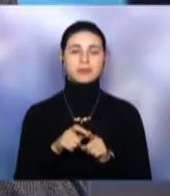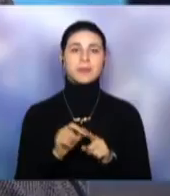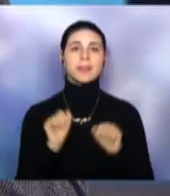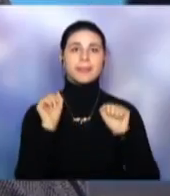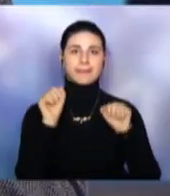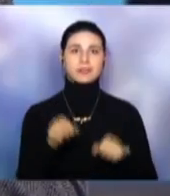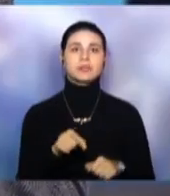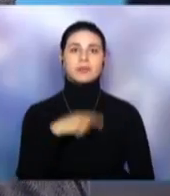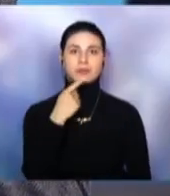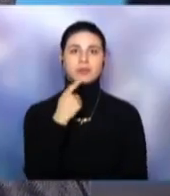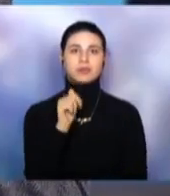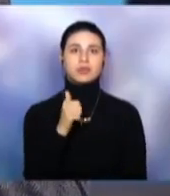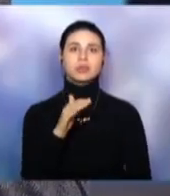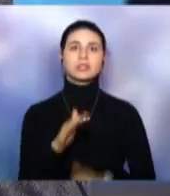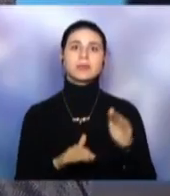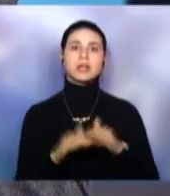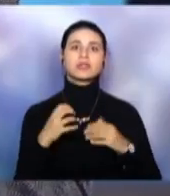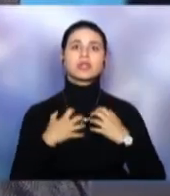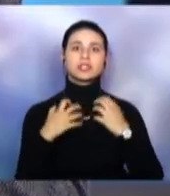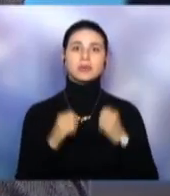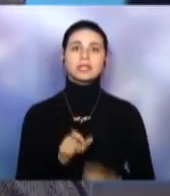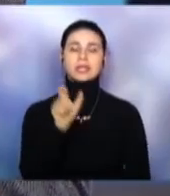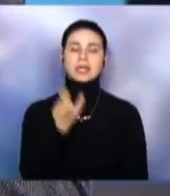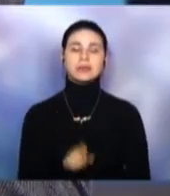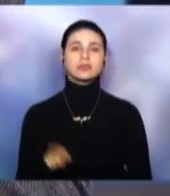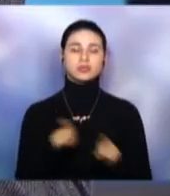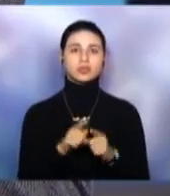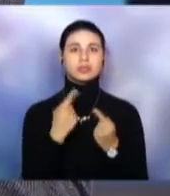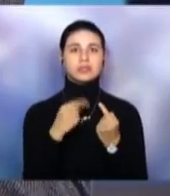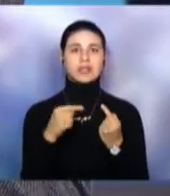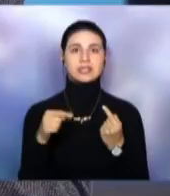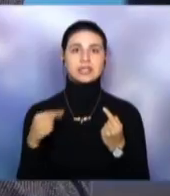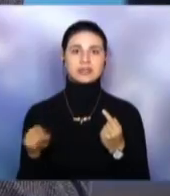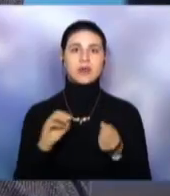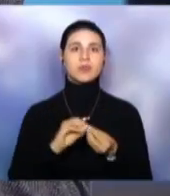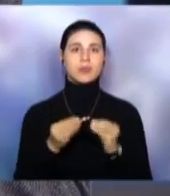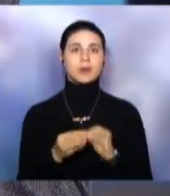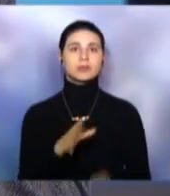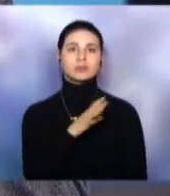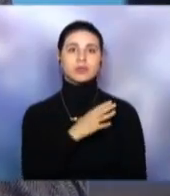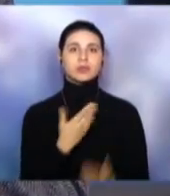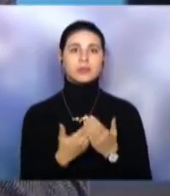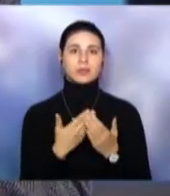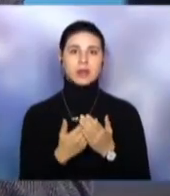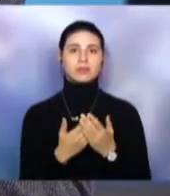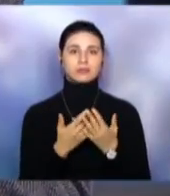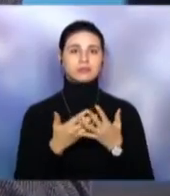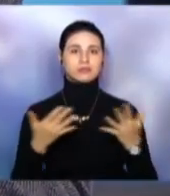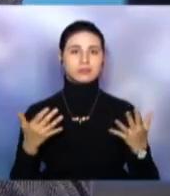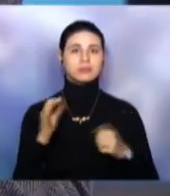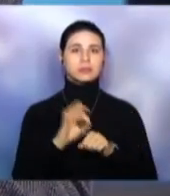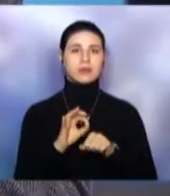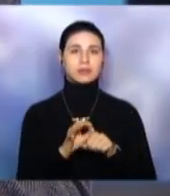შეიძლება განვიხილოთ, როგორც პრაქტიკულად ჯამთელი ადამიანი, ასევე სხვადასხვა პათოლოგიების მქონე, როგორც მწვავე, ასე ქრონიკული პათოლოგიის